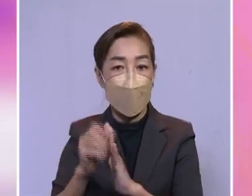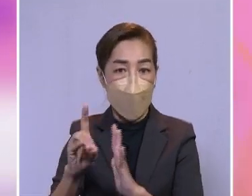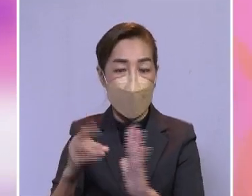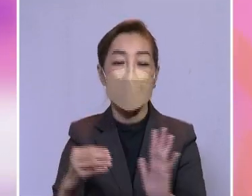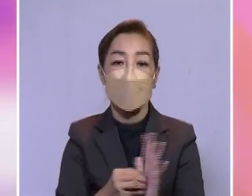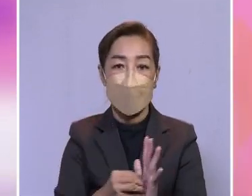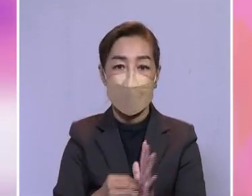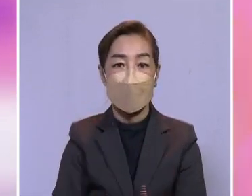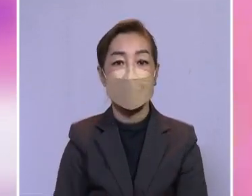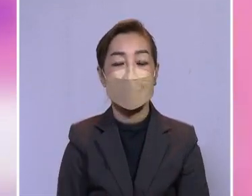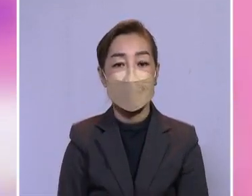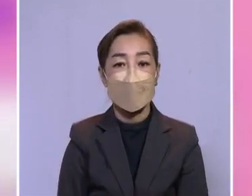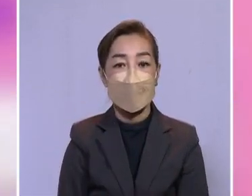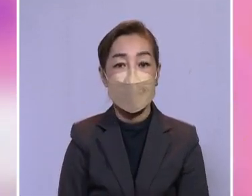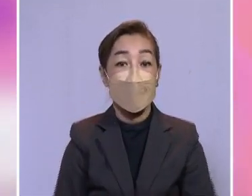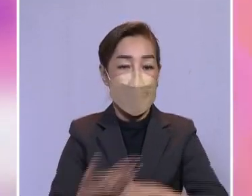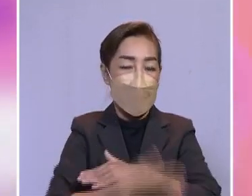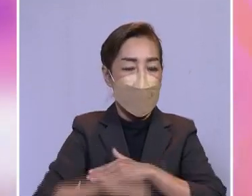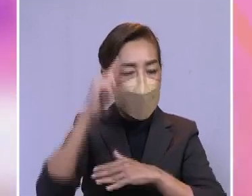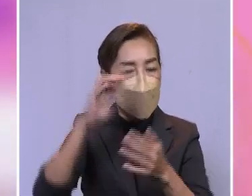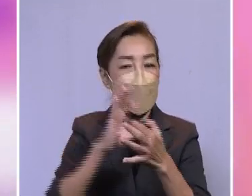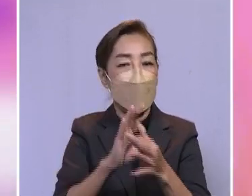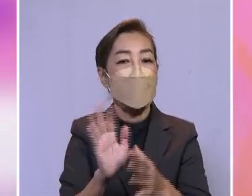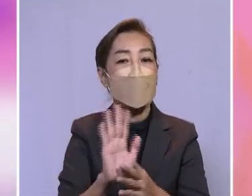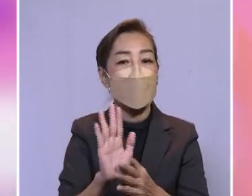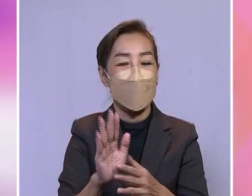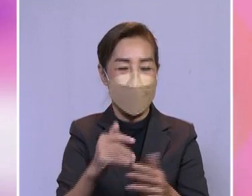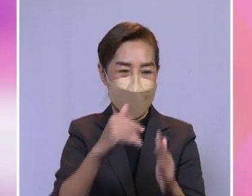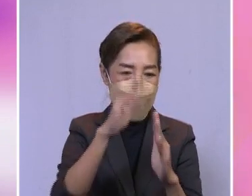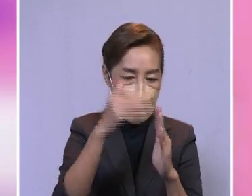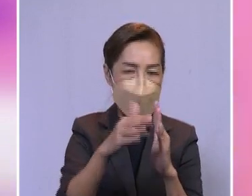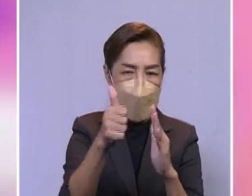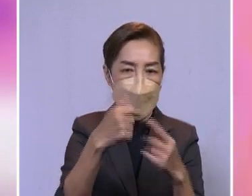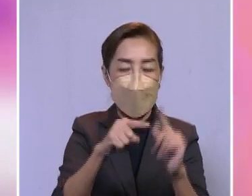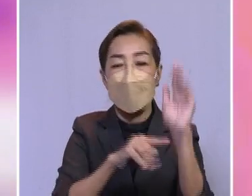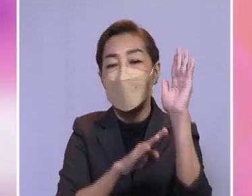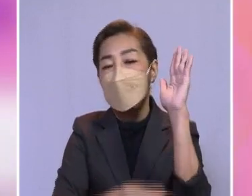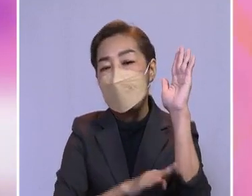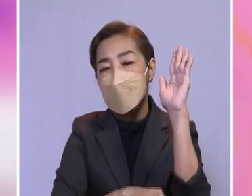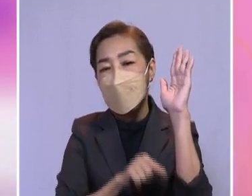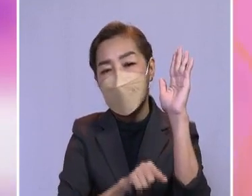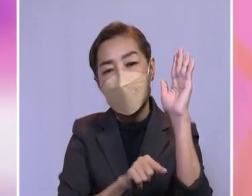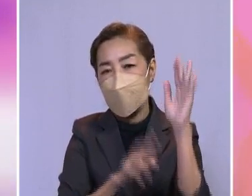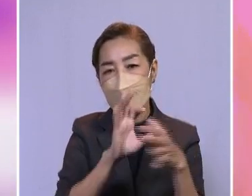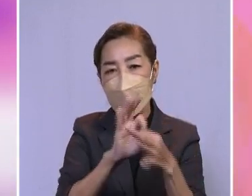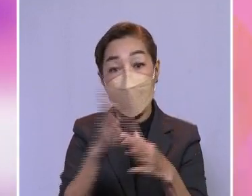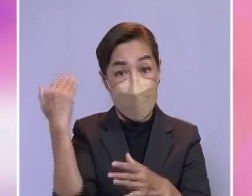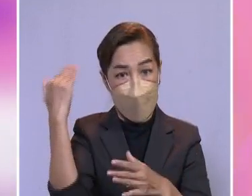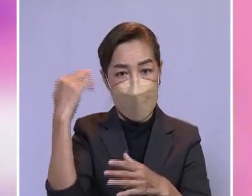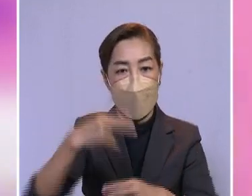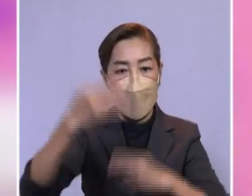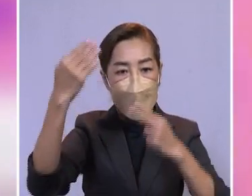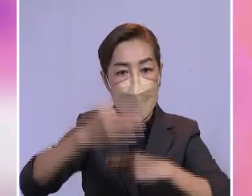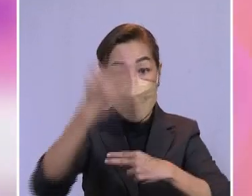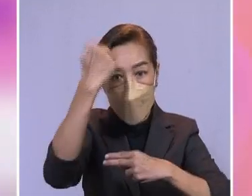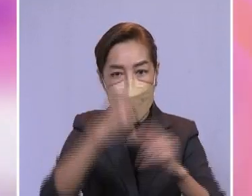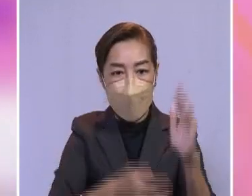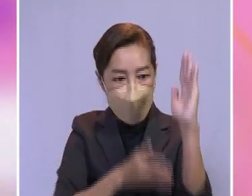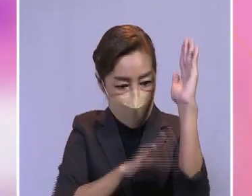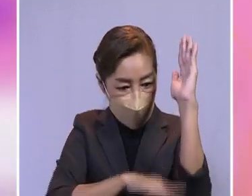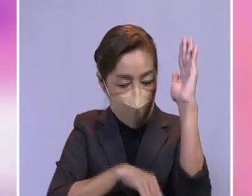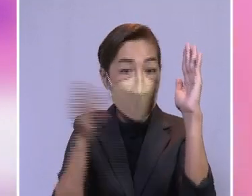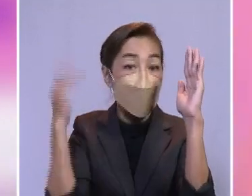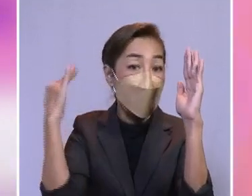กรุงเทพฯครับทางรถไฟนี่ไม่ค่อยห่วงที่ไหนยกเว้นสายใต้นะคะเพราะว่าก่อนหน้านี้ก็มีการปิดเส้นทางไปเนื่องจากเหตุระเบิดแล้วก็ยัง